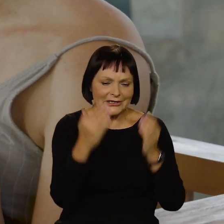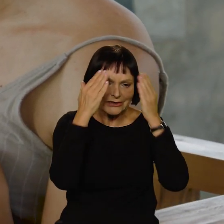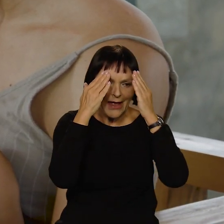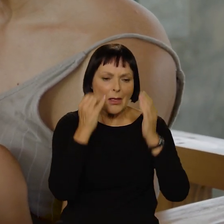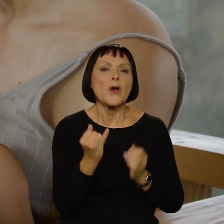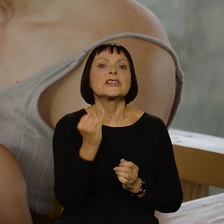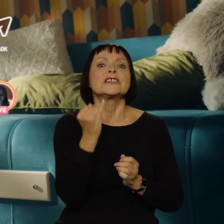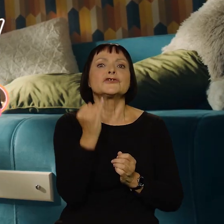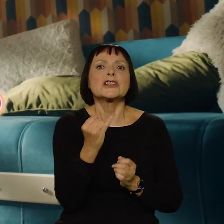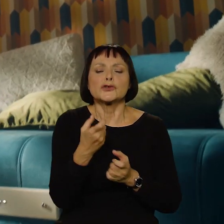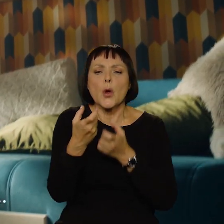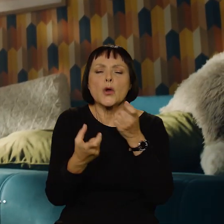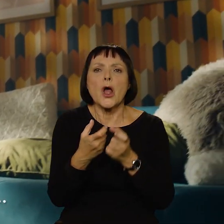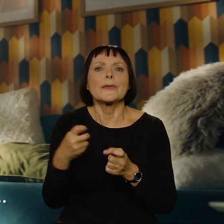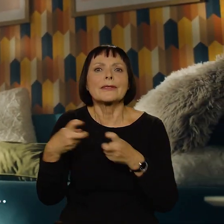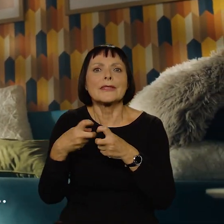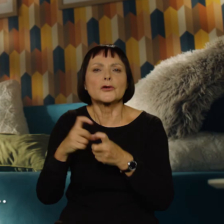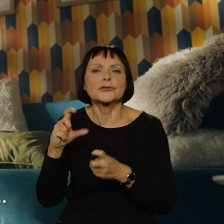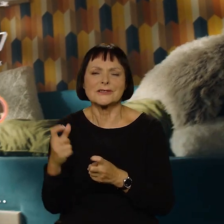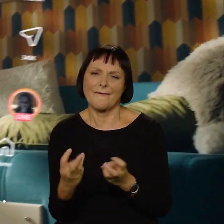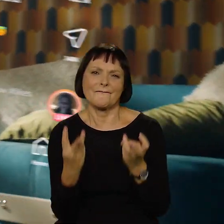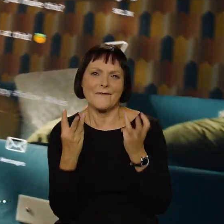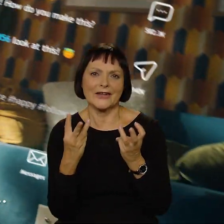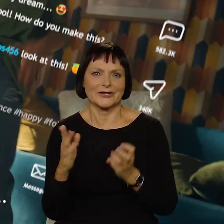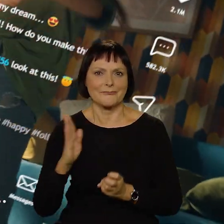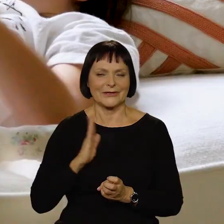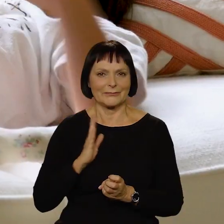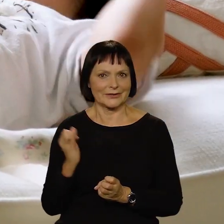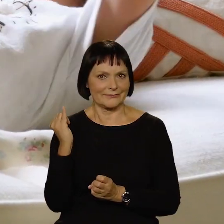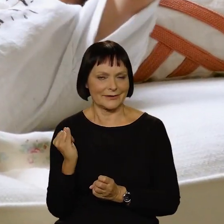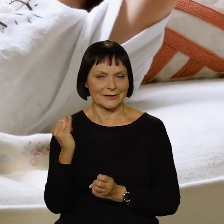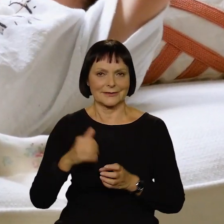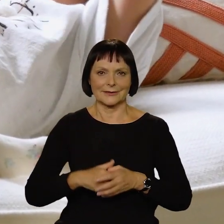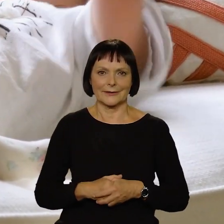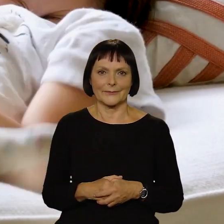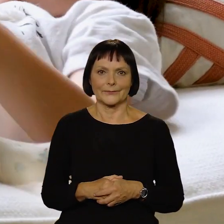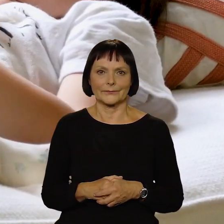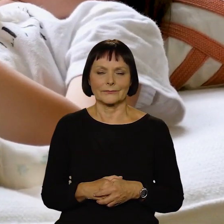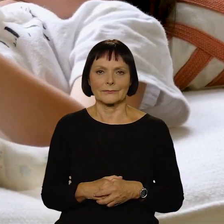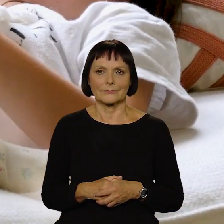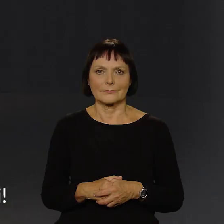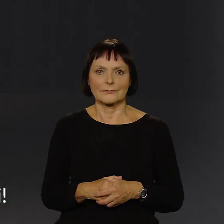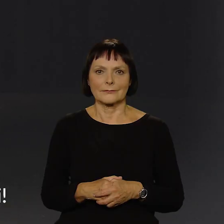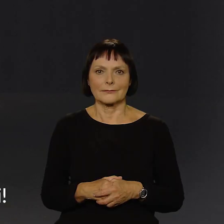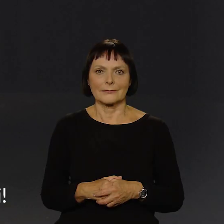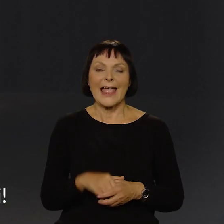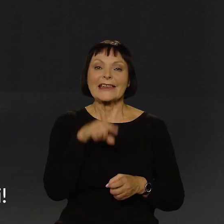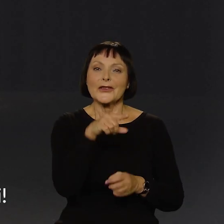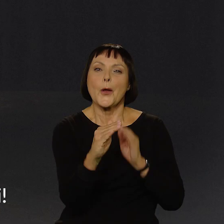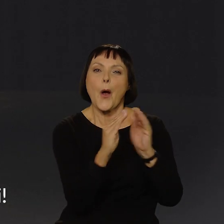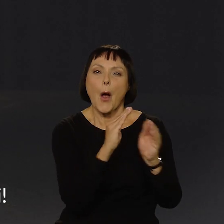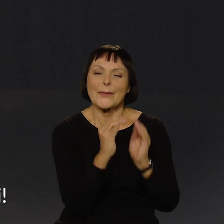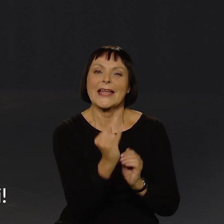nasze dziecko robi w internecie są kluczowe dla jego bezpieczeństwa różne obrazy dzieci ze smartfonami i tabletami